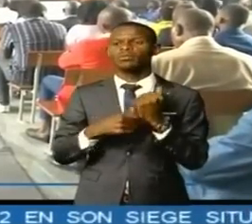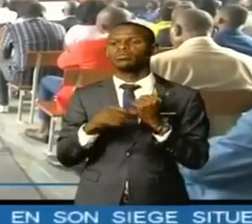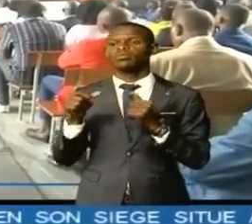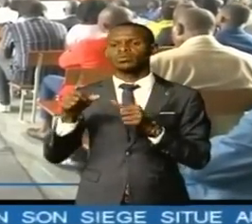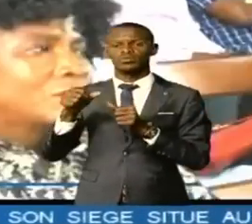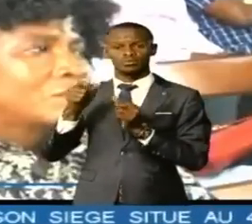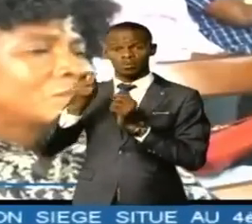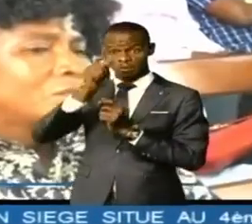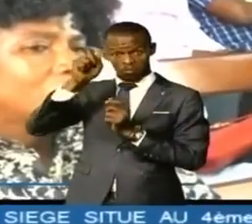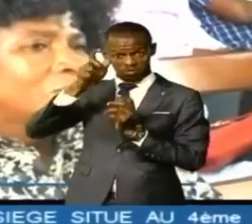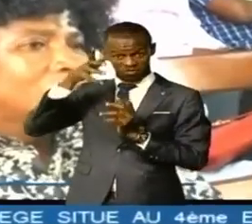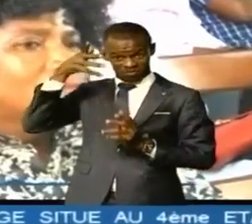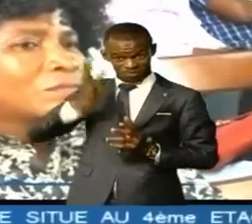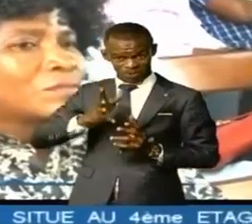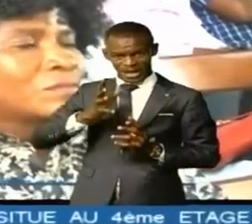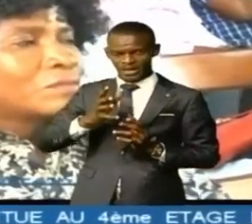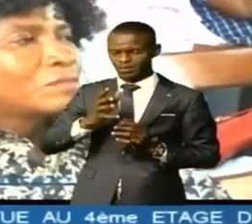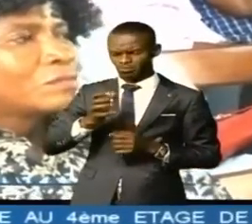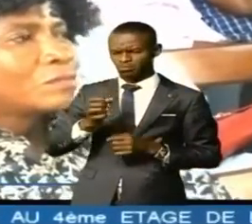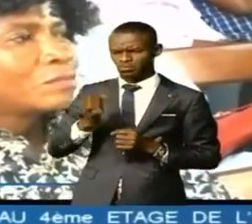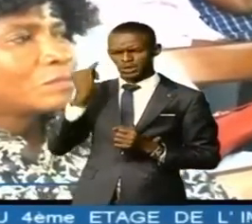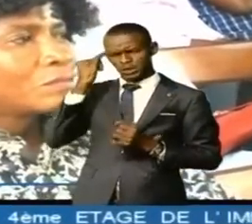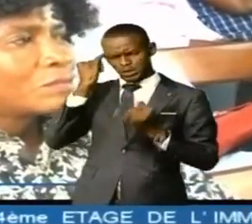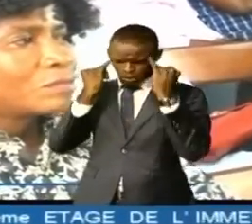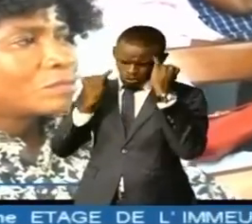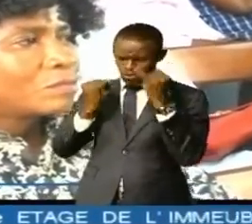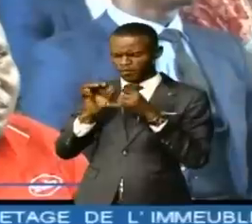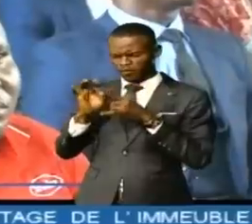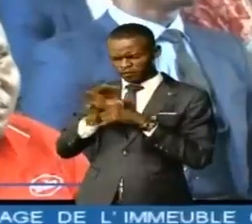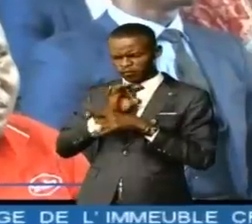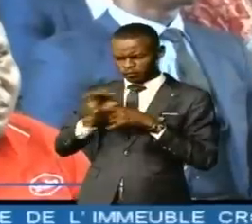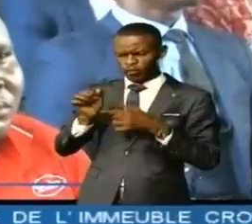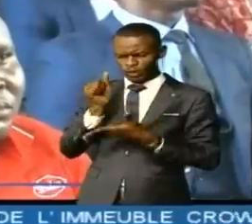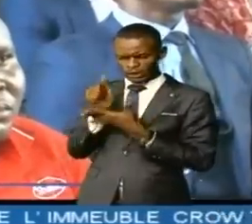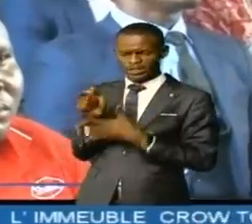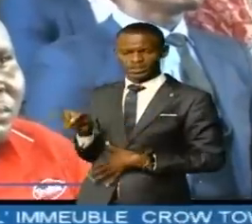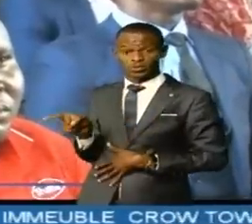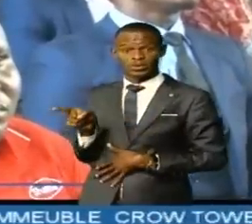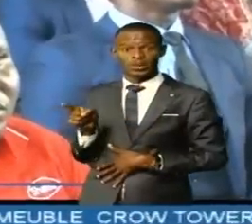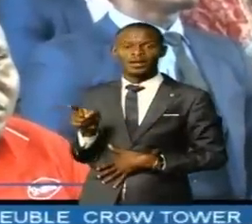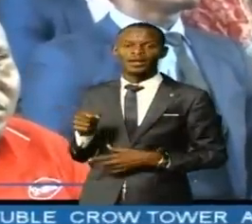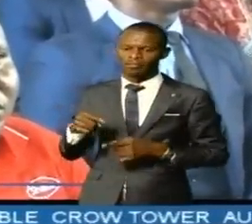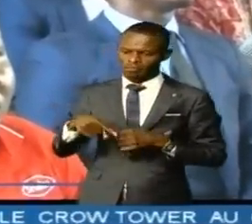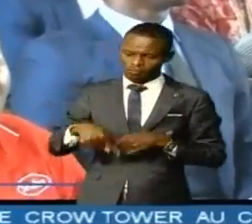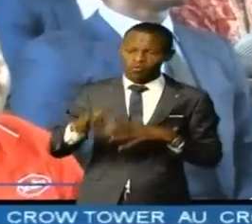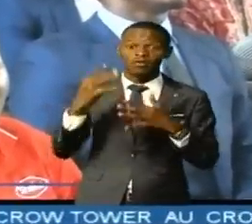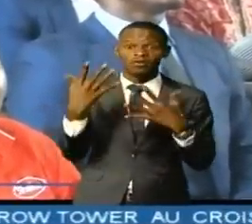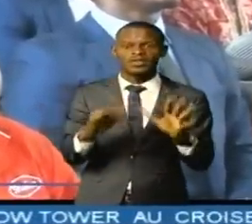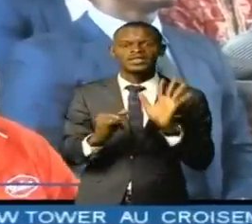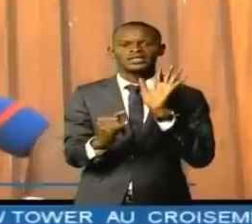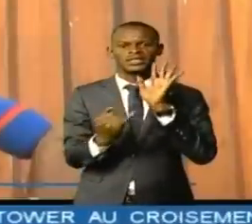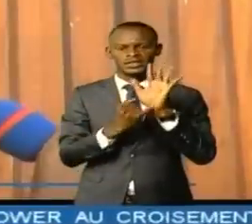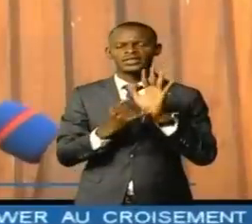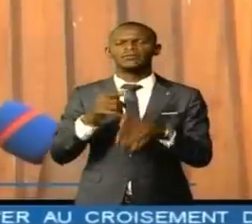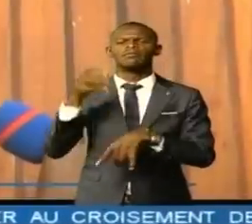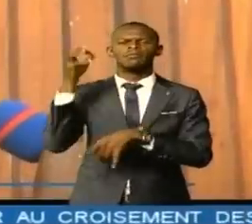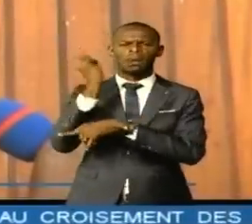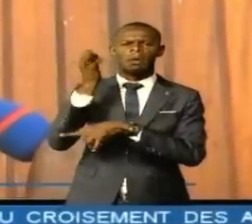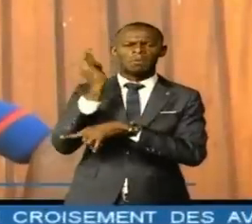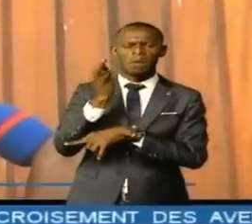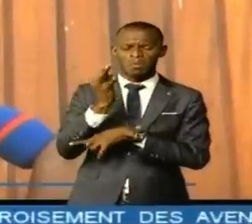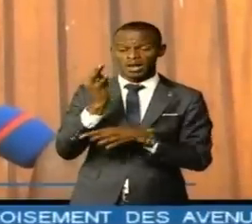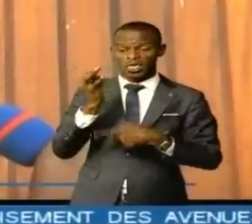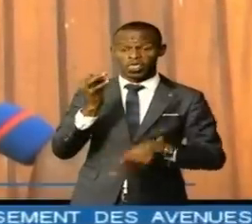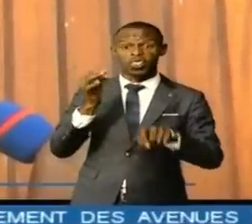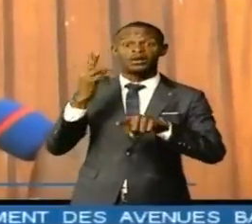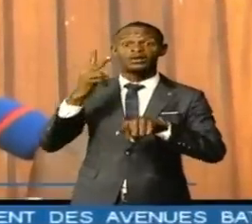le professeur ordinaire Clémence Kafinga. C'était ce samedi 28 mai 2022. Après deux heures